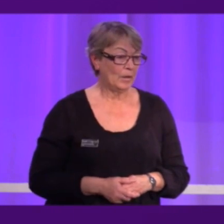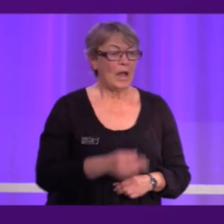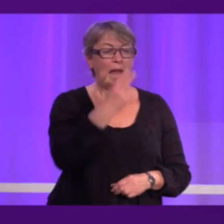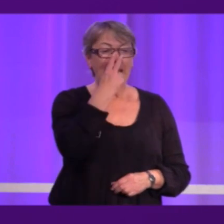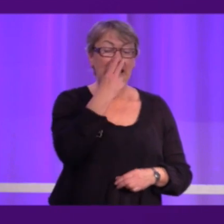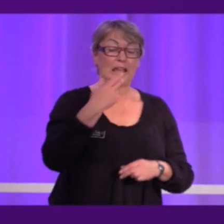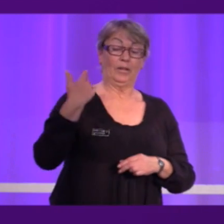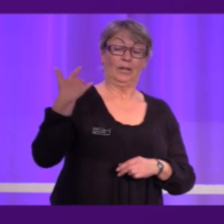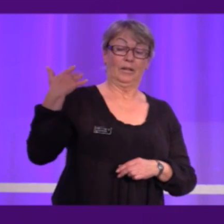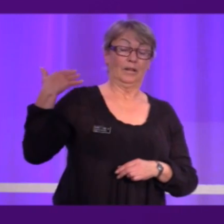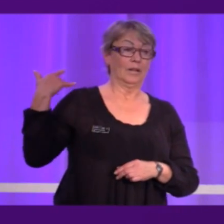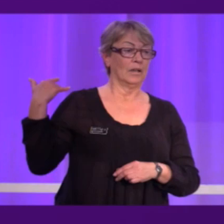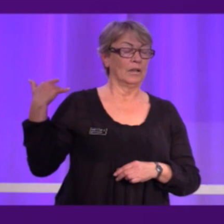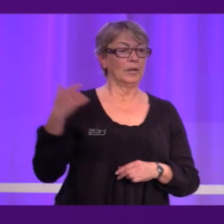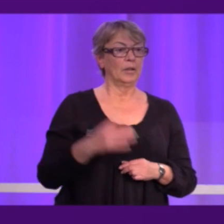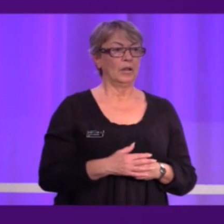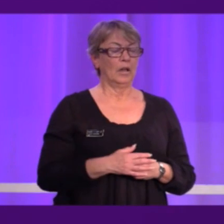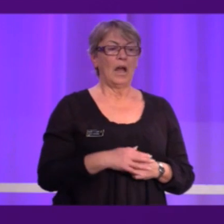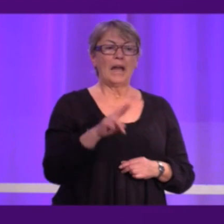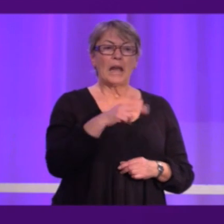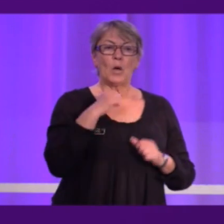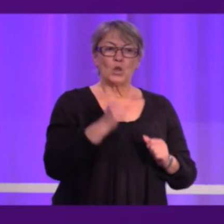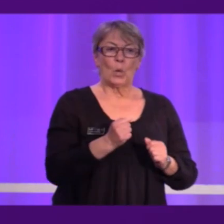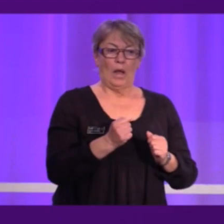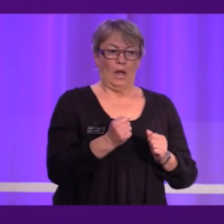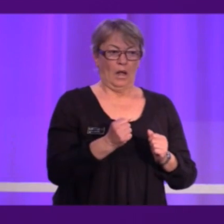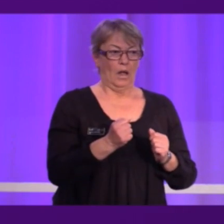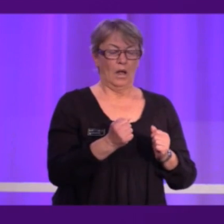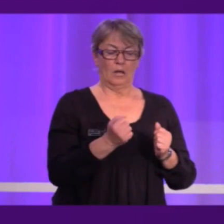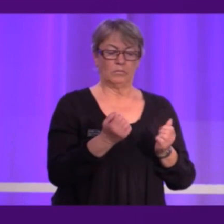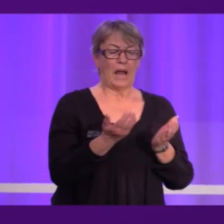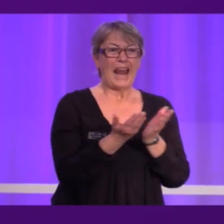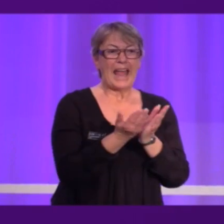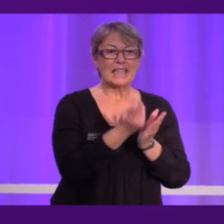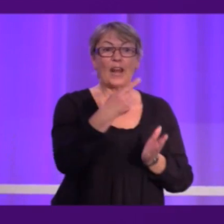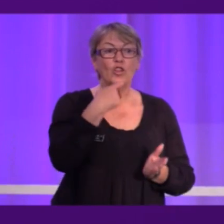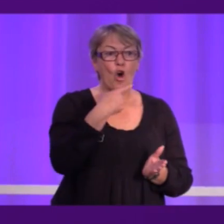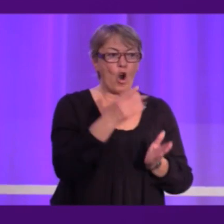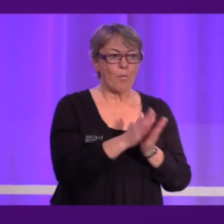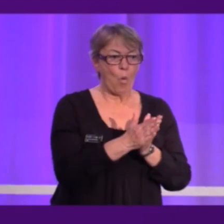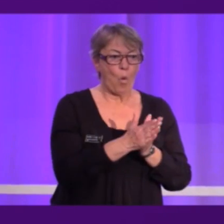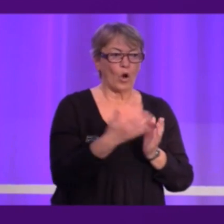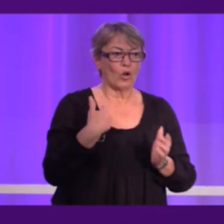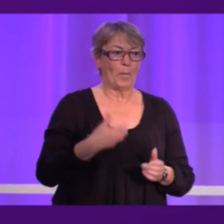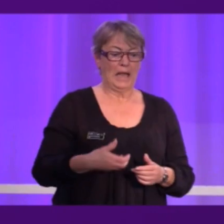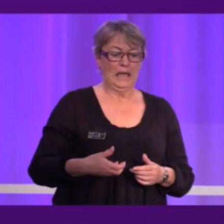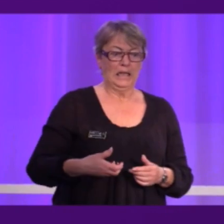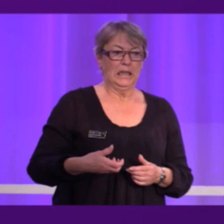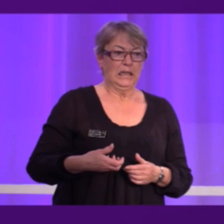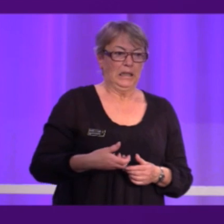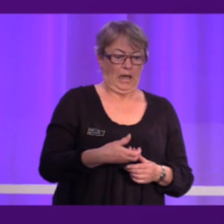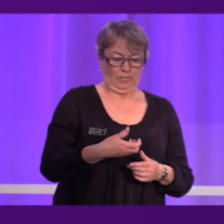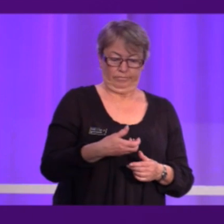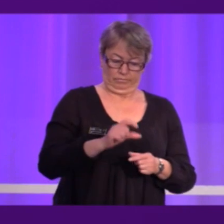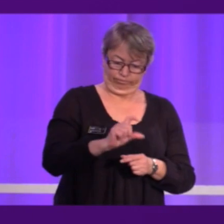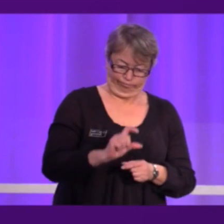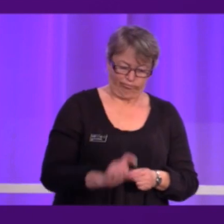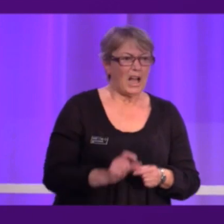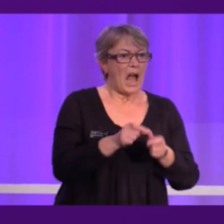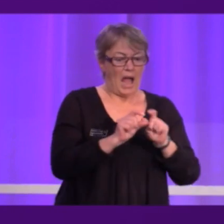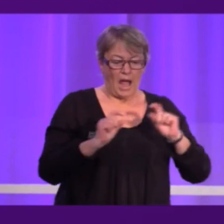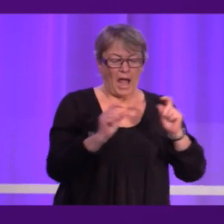Tittar vi tillbaka i tiden, när man till exempel skulle läsa en talbok, ja, då fick man släpa omkring på x antal kassetter